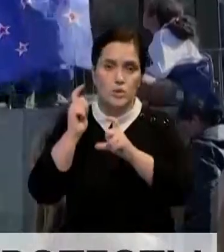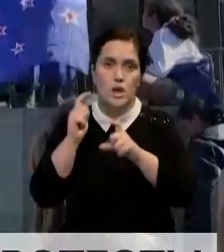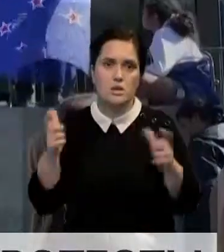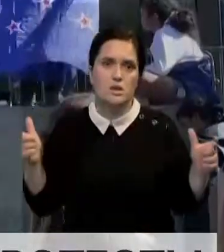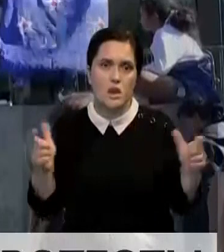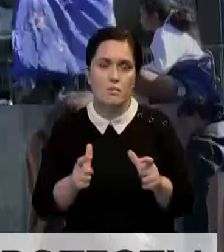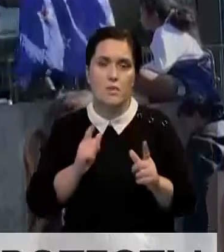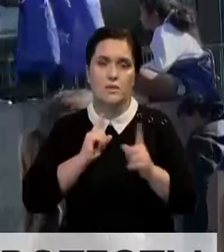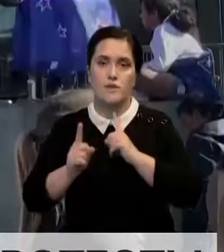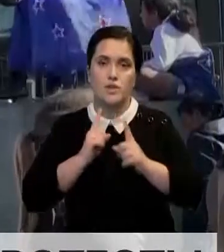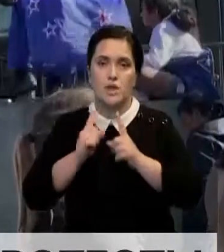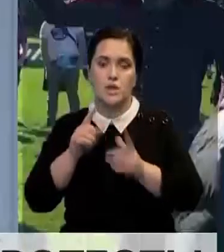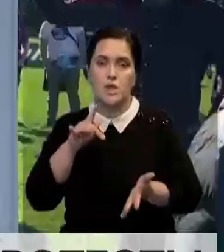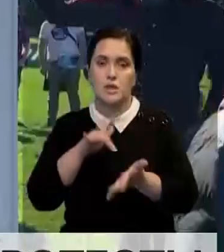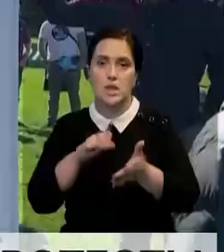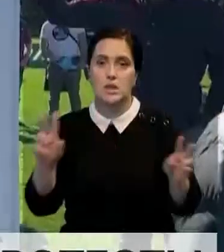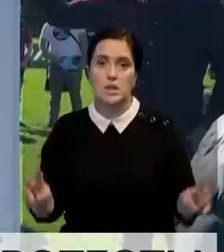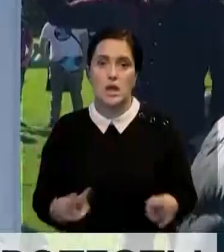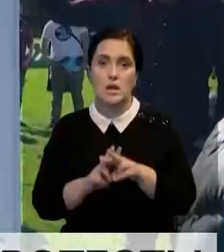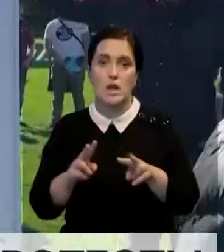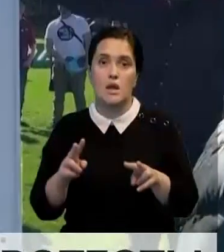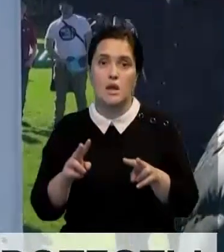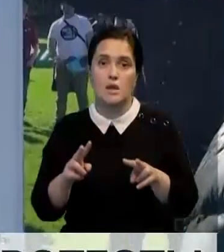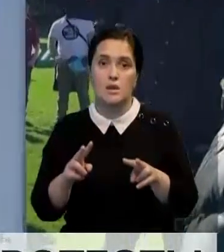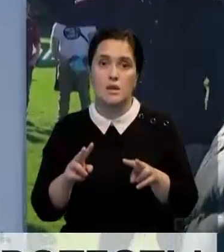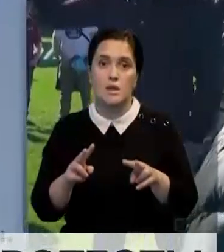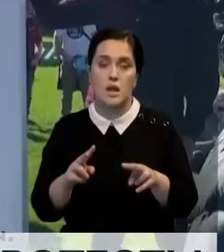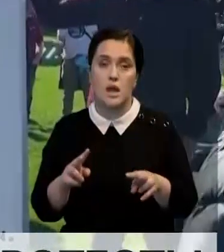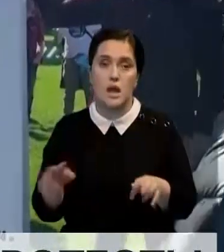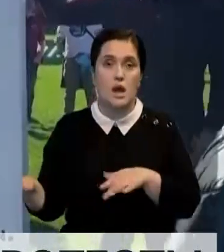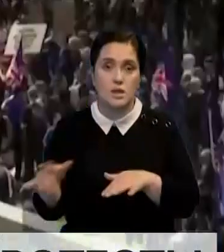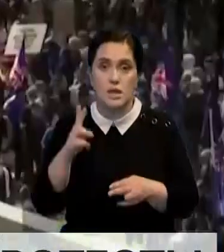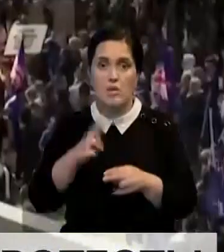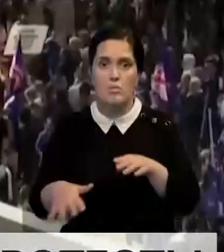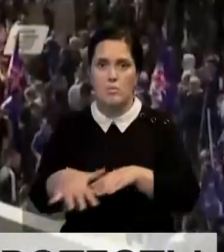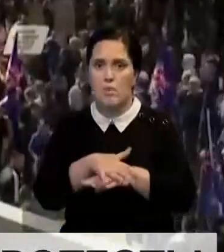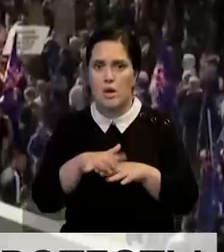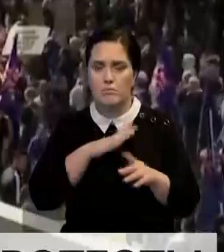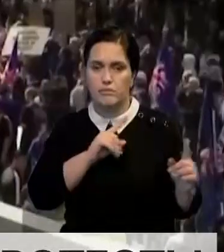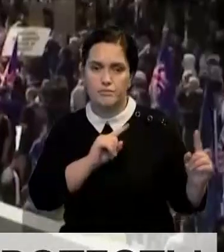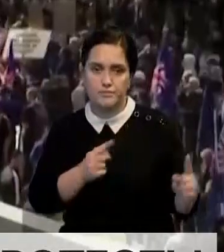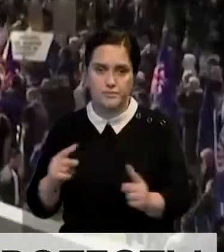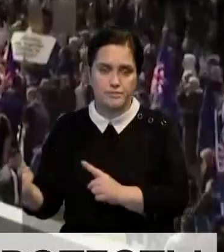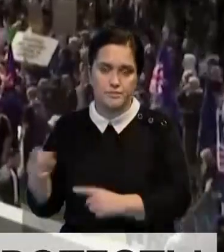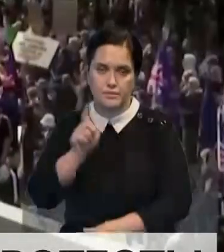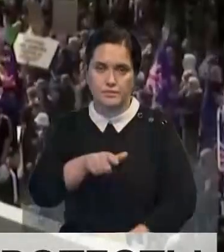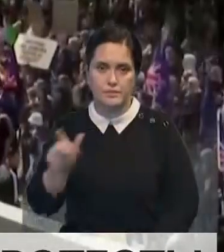машин заблокировали движение в центре столицы страны. Акция завершилась массовыми задержаниями.